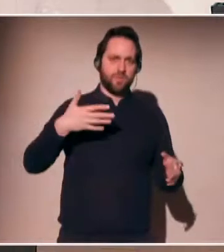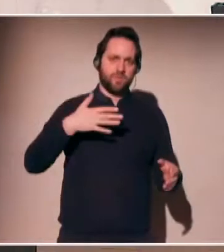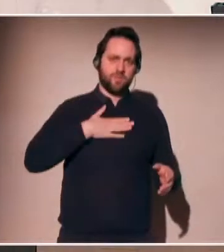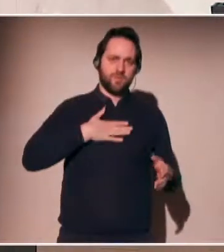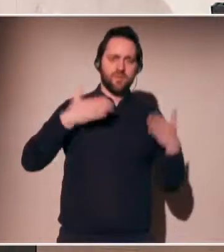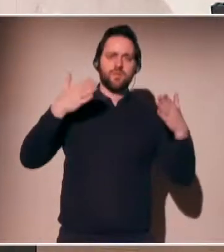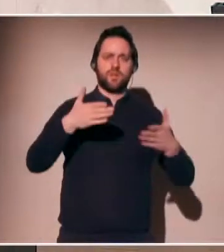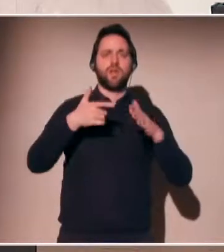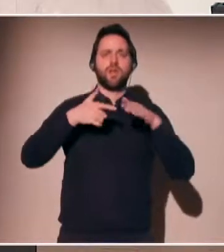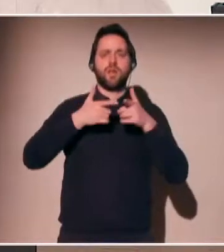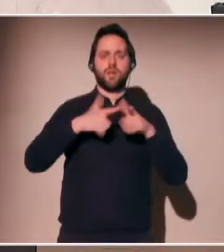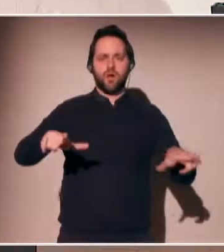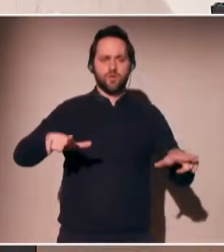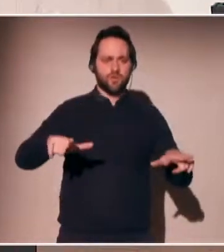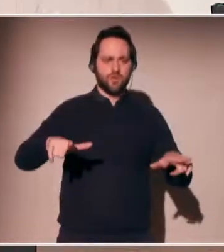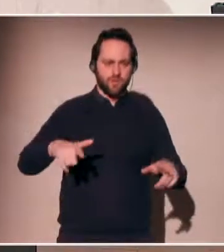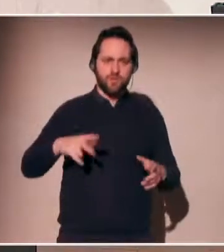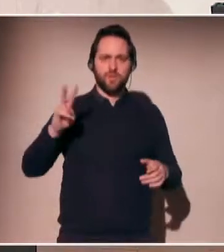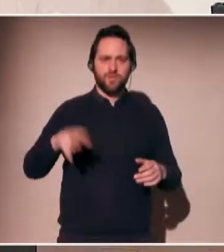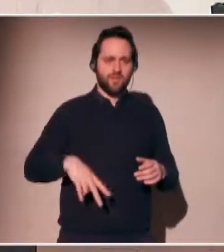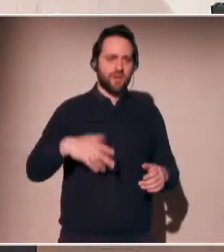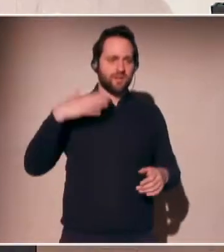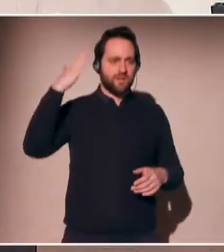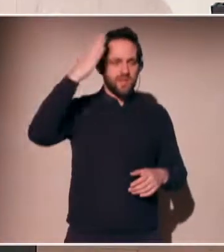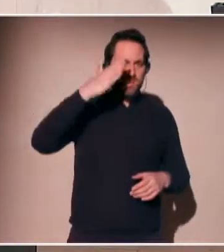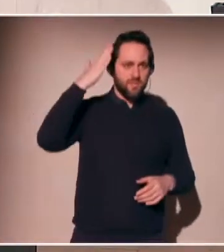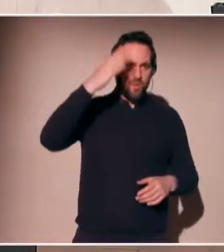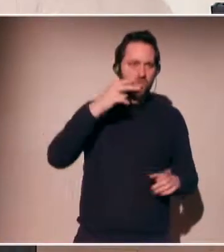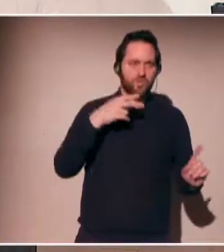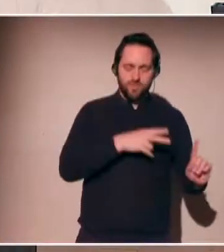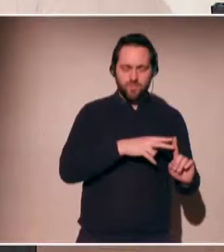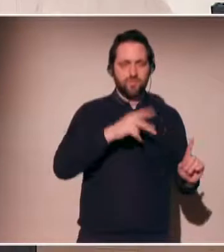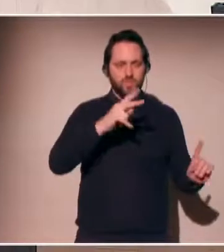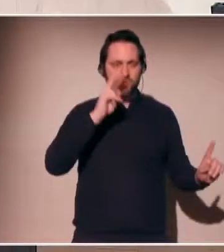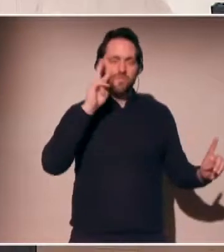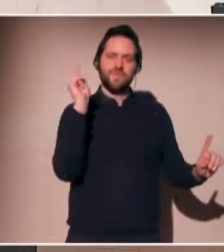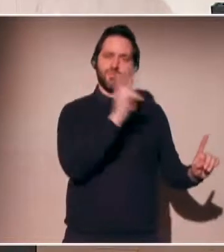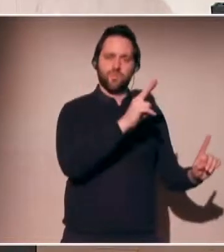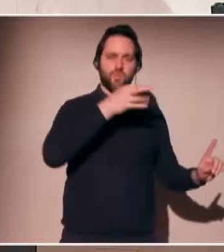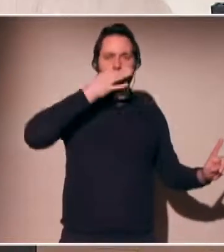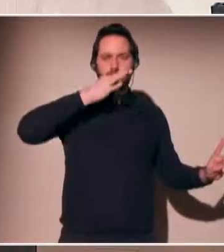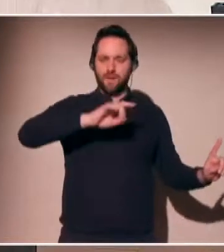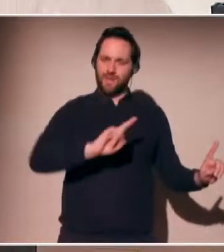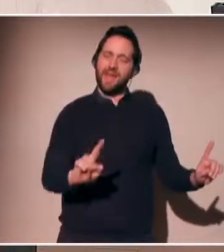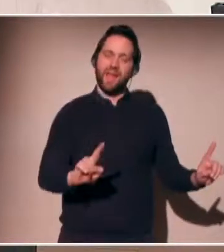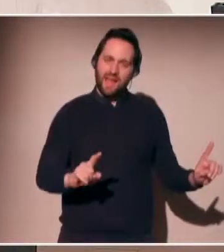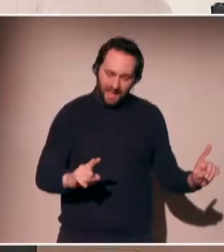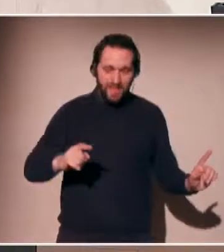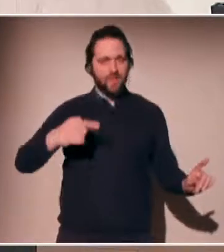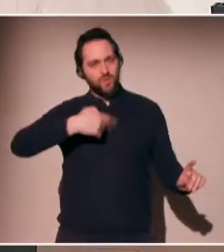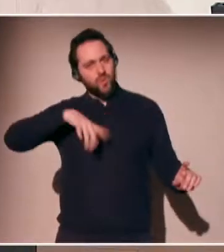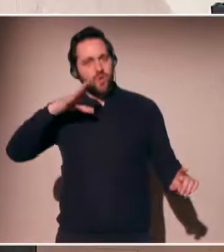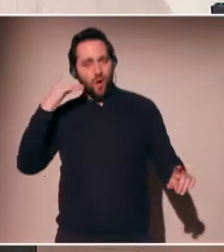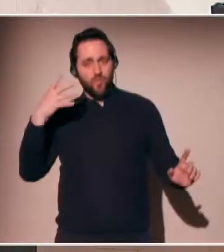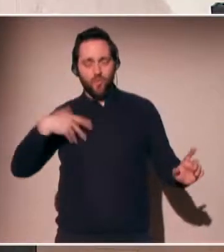Les animaux plus la vision. Donc, qu'est-ce qu'on a de particulier, nous? C'est la langue qui nous permet de représenter des idées. Et c'est